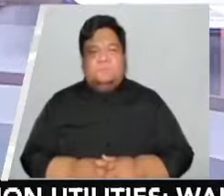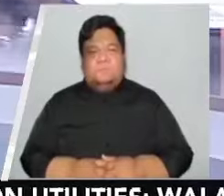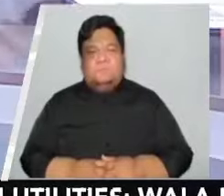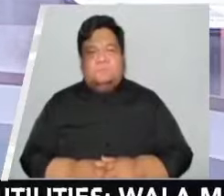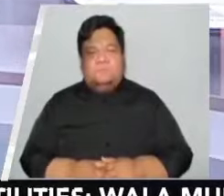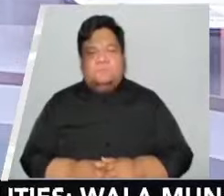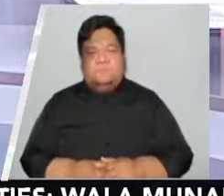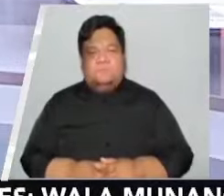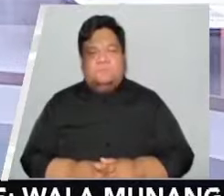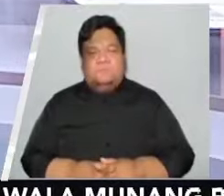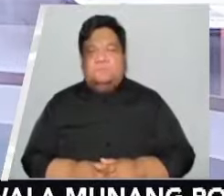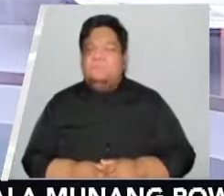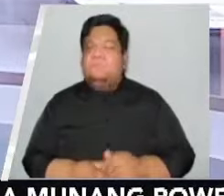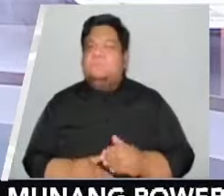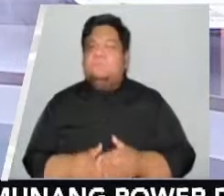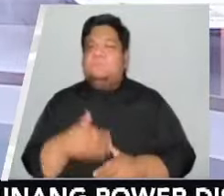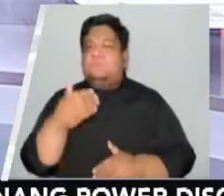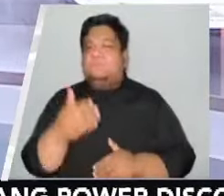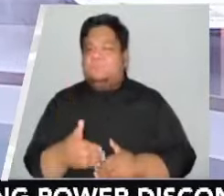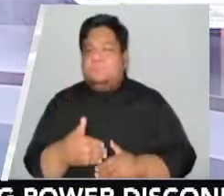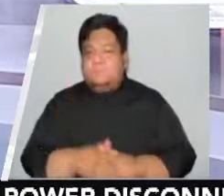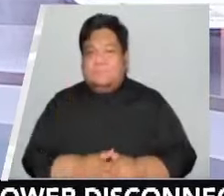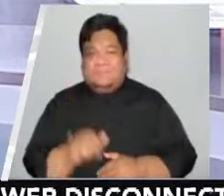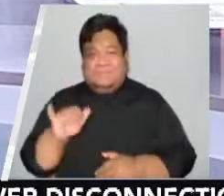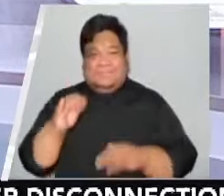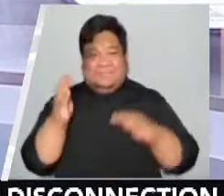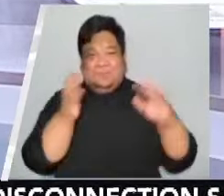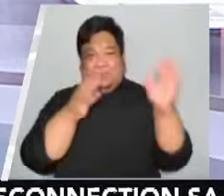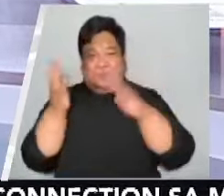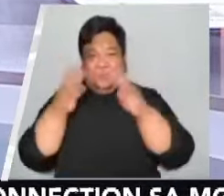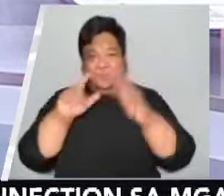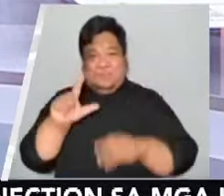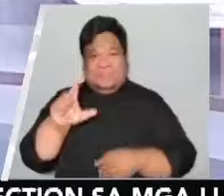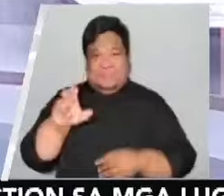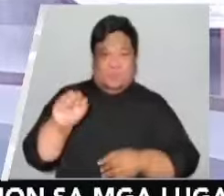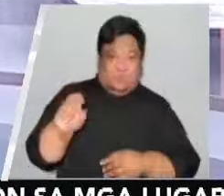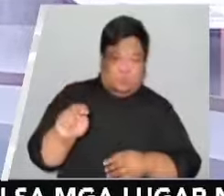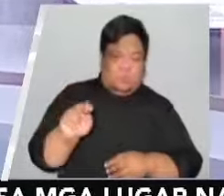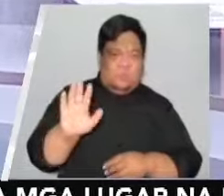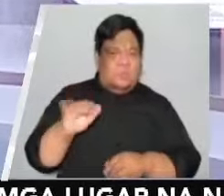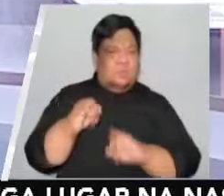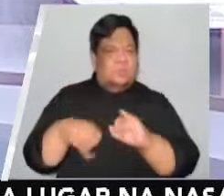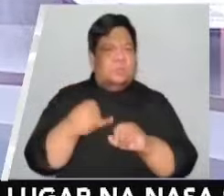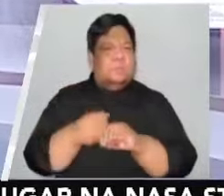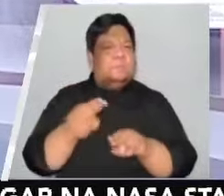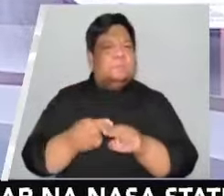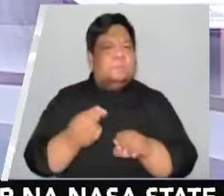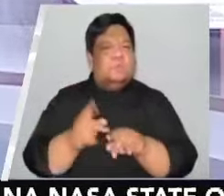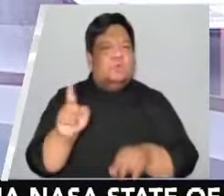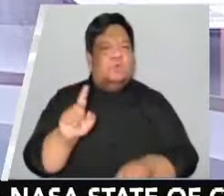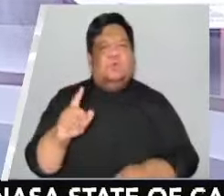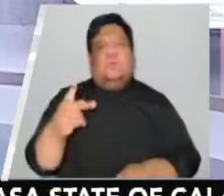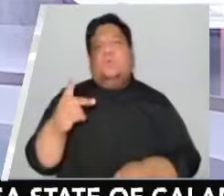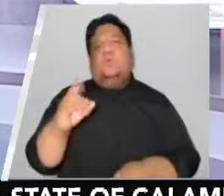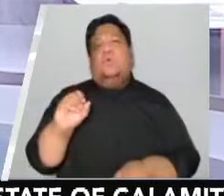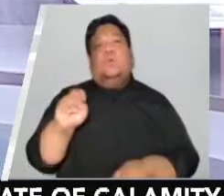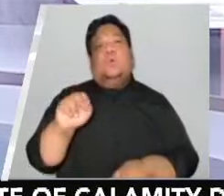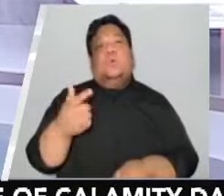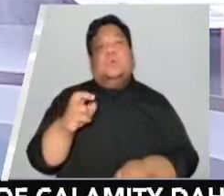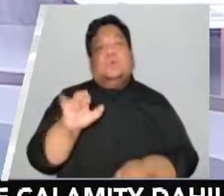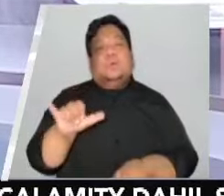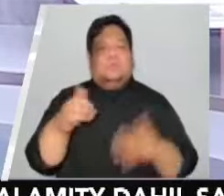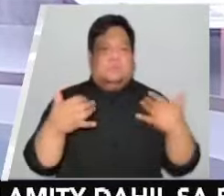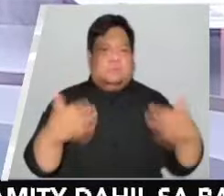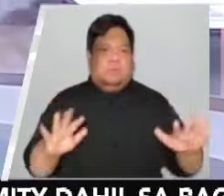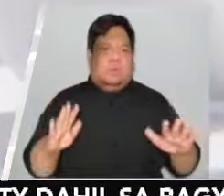Nag-landfall na sa Taiwan ang Bagyong Leon na may international name na Typhoon Kongrey. Taunay sa sitwasyon, live na iatid mula sa Taiwan